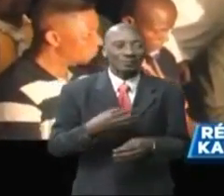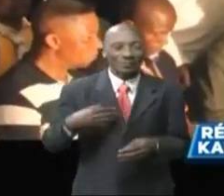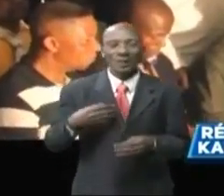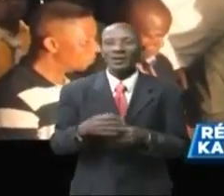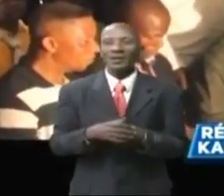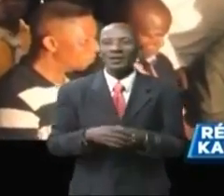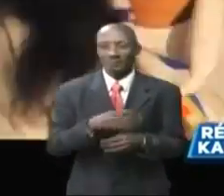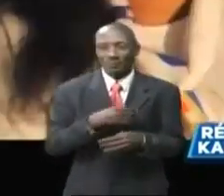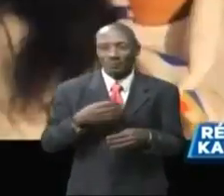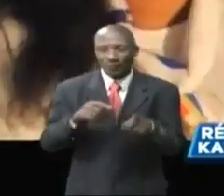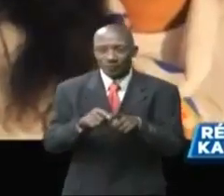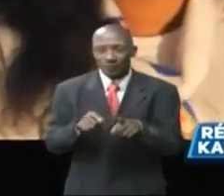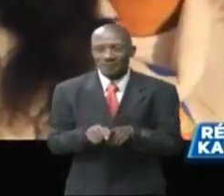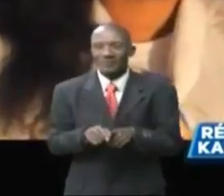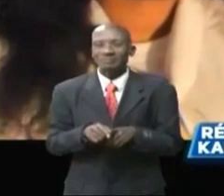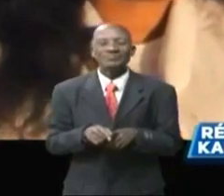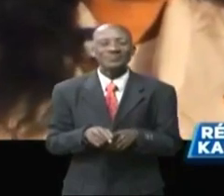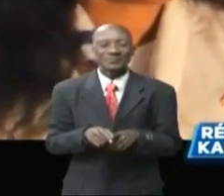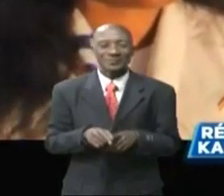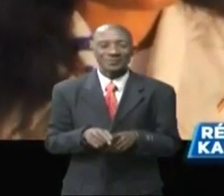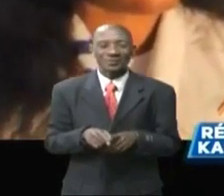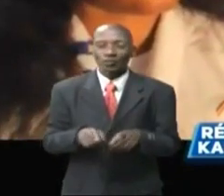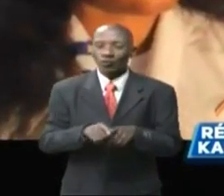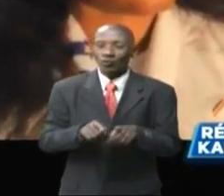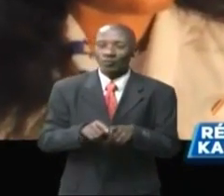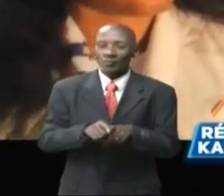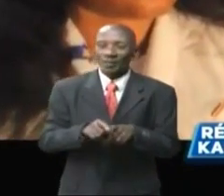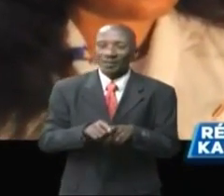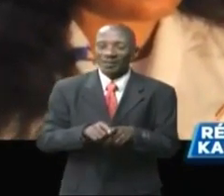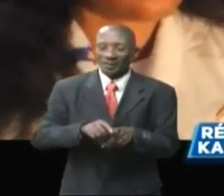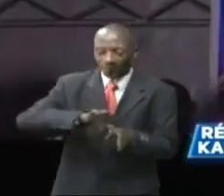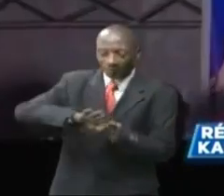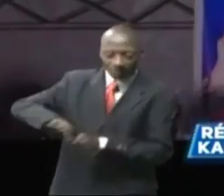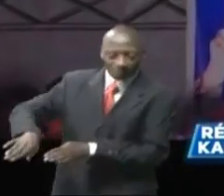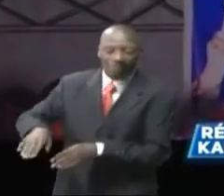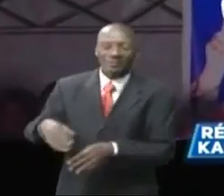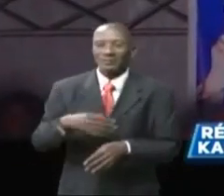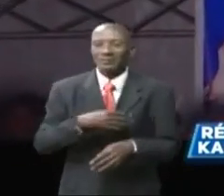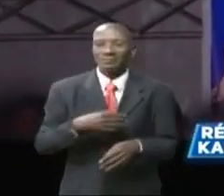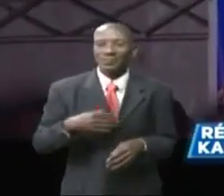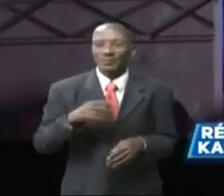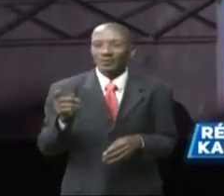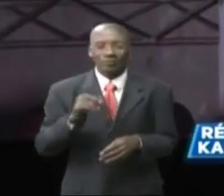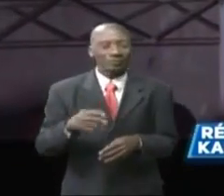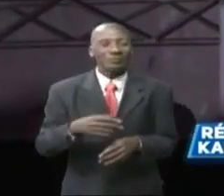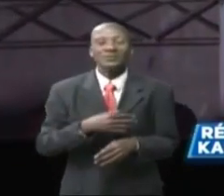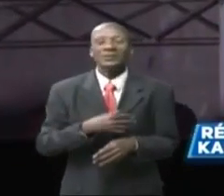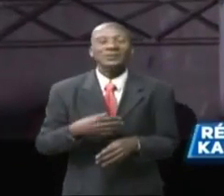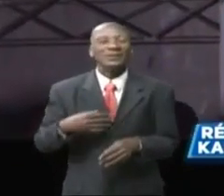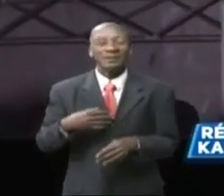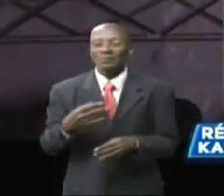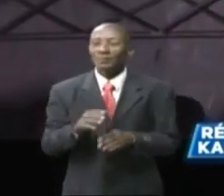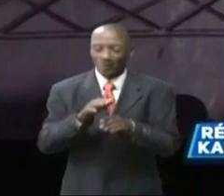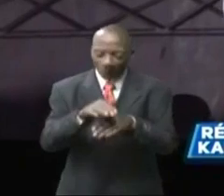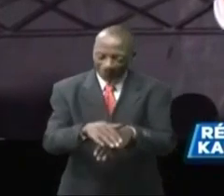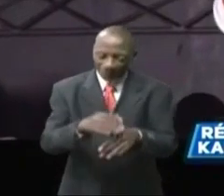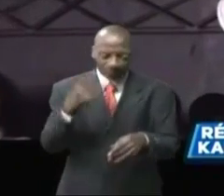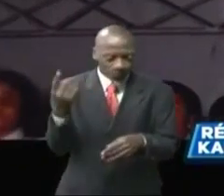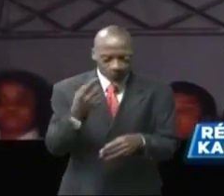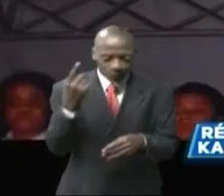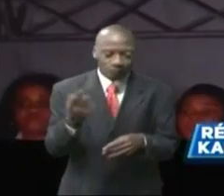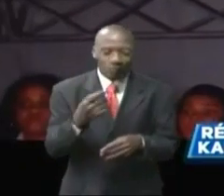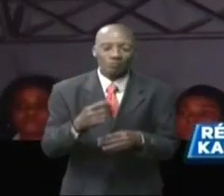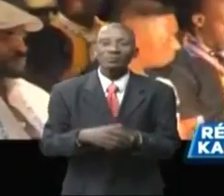la circonscription électorale de la Founa. Dans son intervention, Arlene Toumbatchela s'est penchée sur le pourquoi